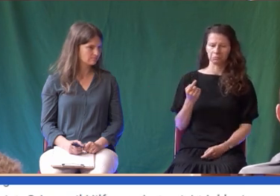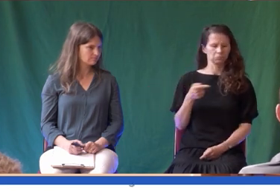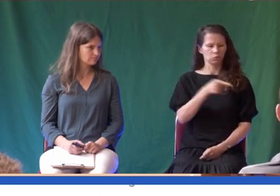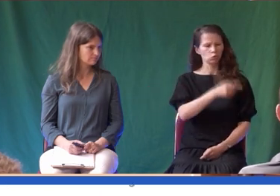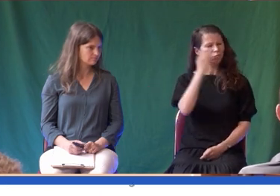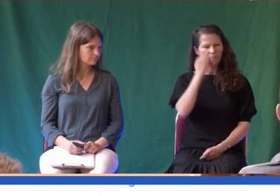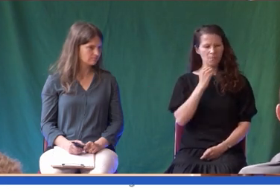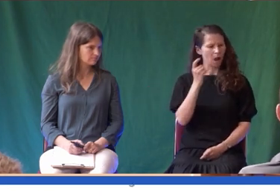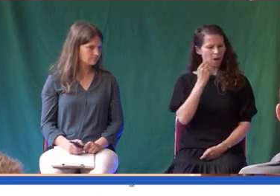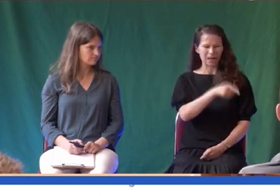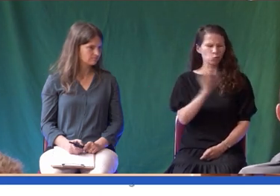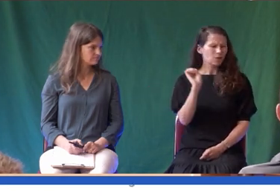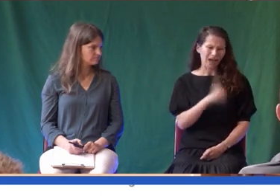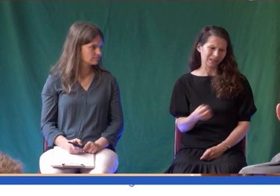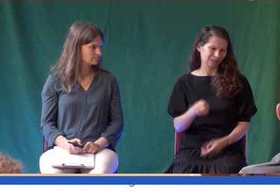kann